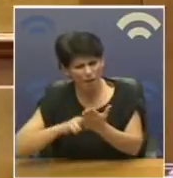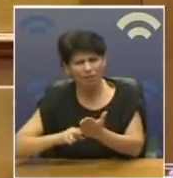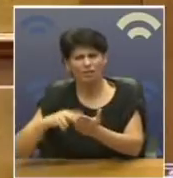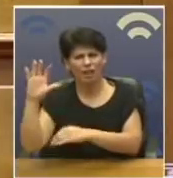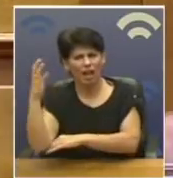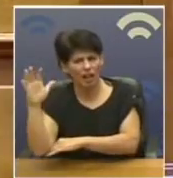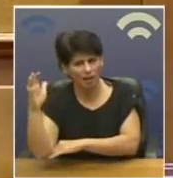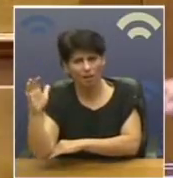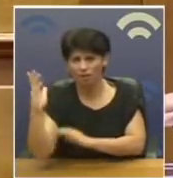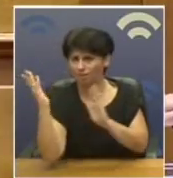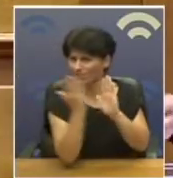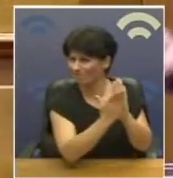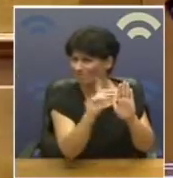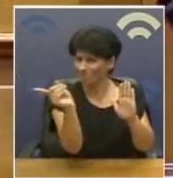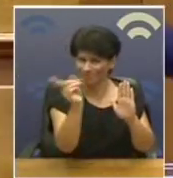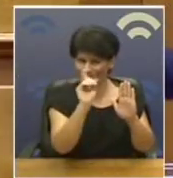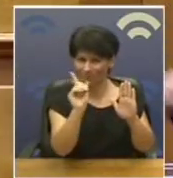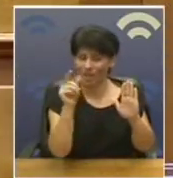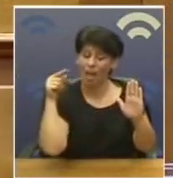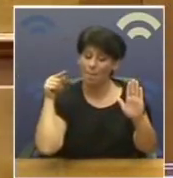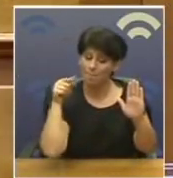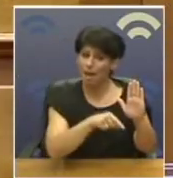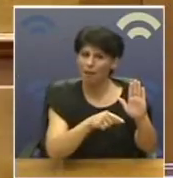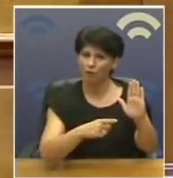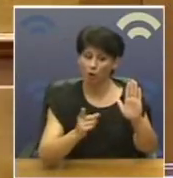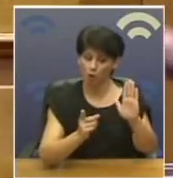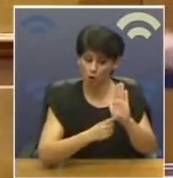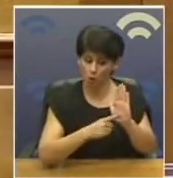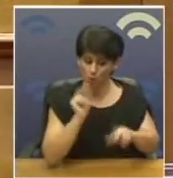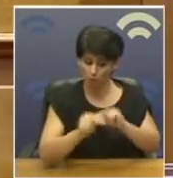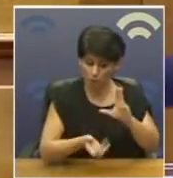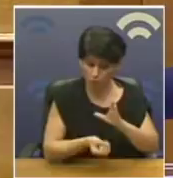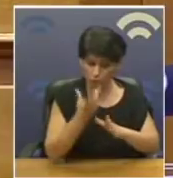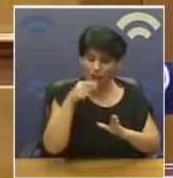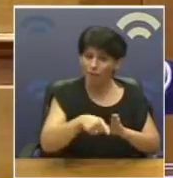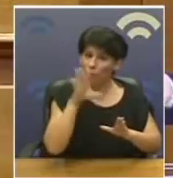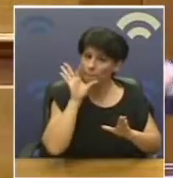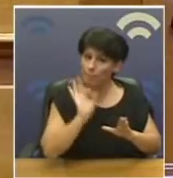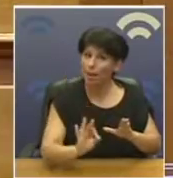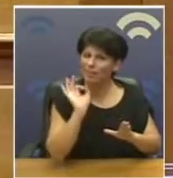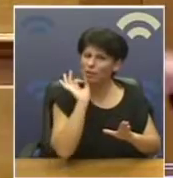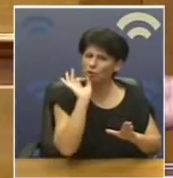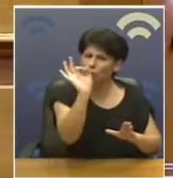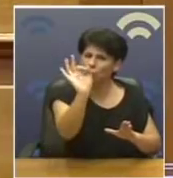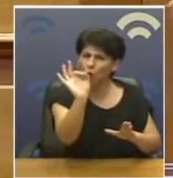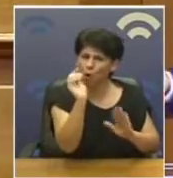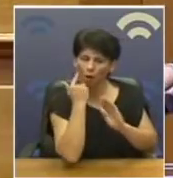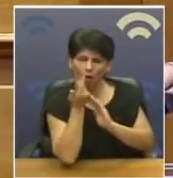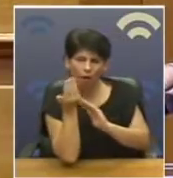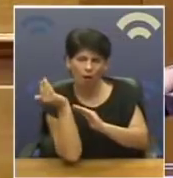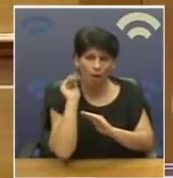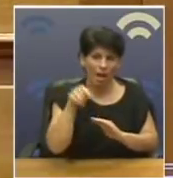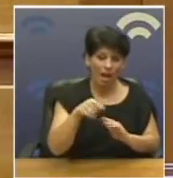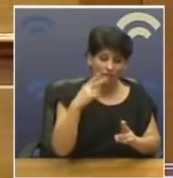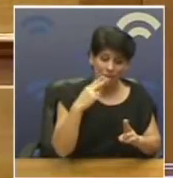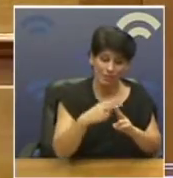στο αρχείο. Και άρα λοιπόν με αυτό το οποίο νομοθετήσατε, αυτό το οποίο πραγματικά επιδιώκετε είναι για αυτές τις κρίσιμες για το